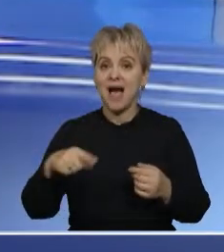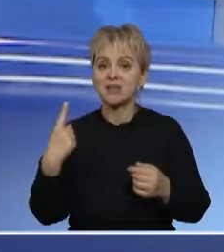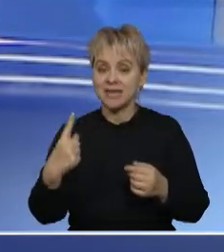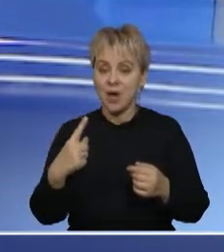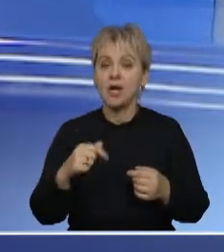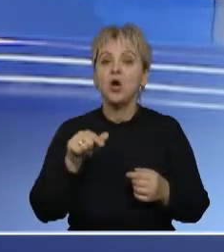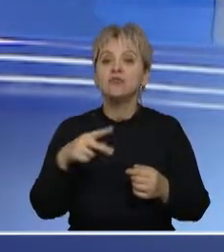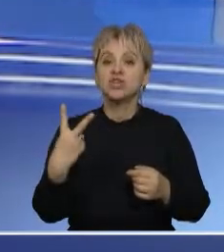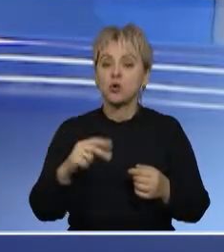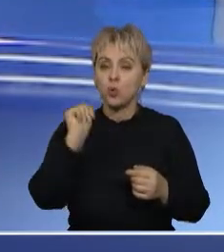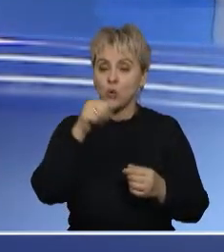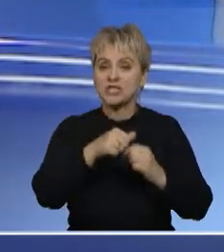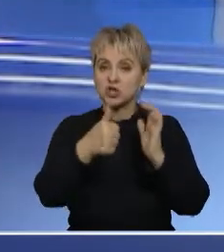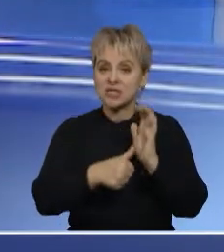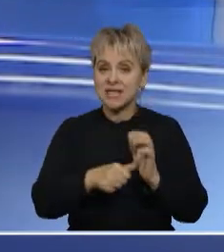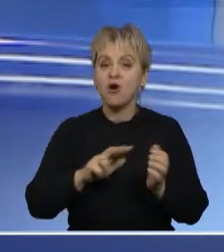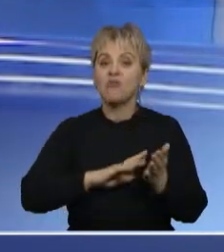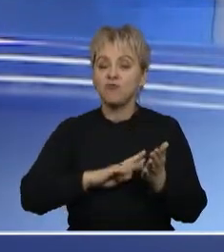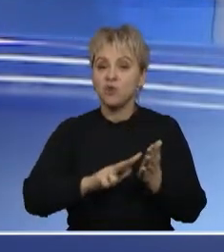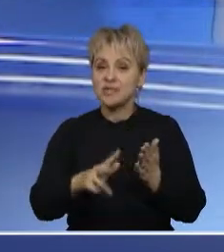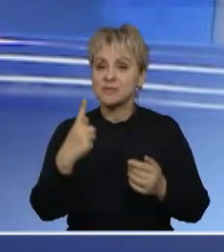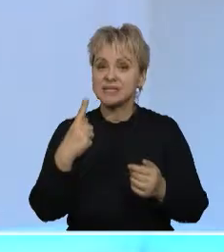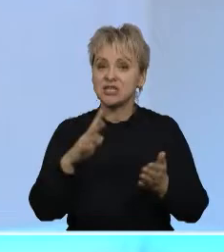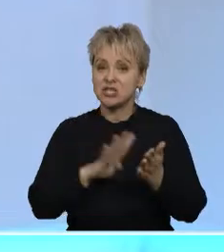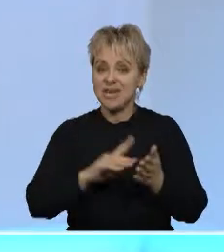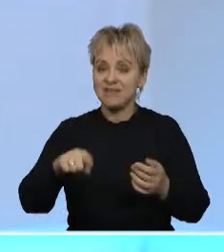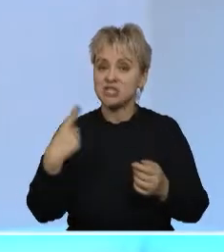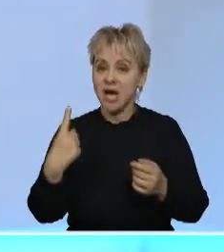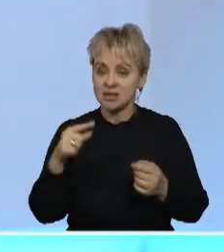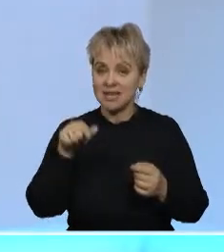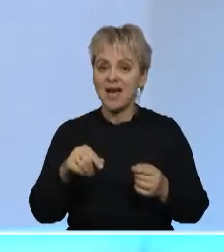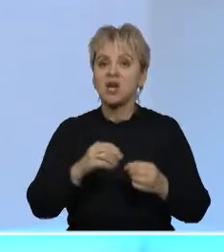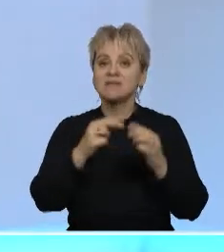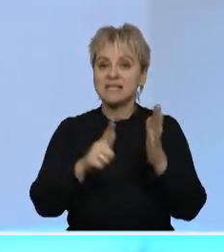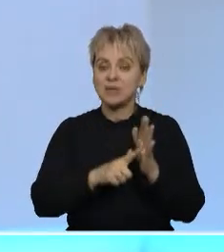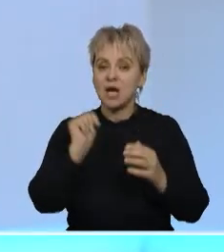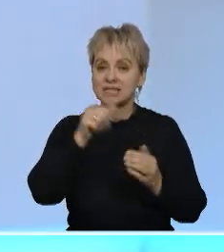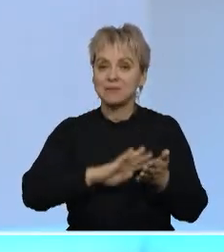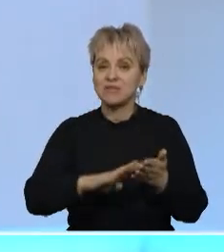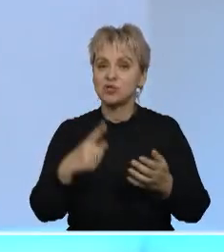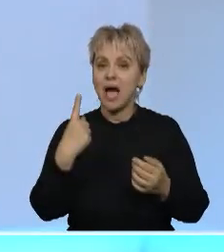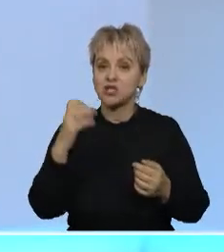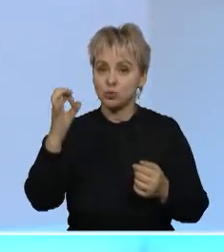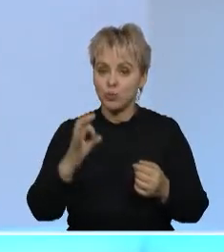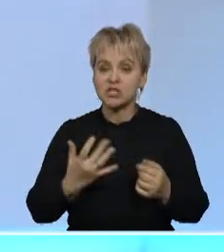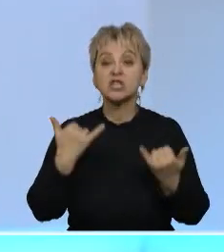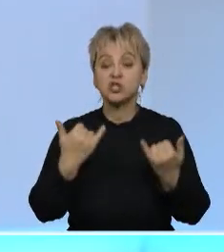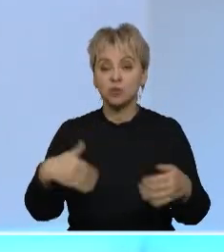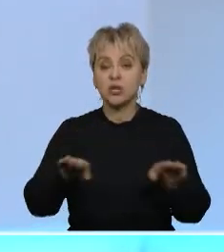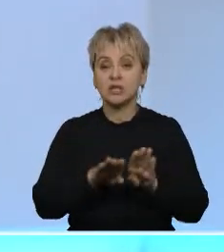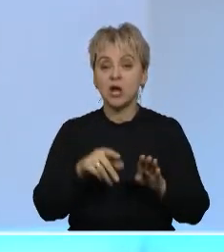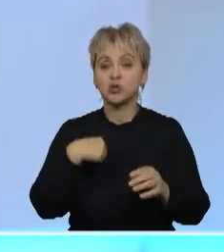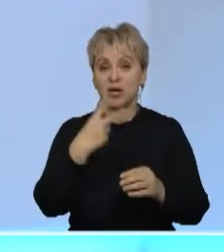85,1. Второй год, 2016, 89,1. В 2017 году уже почти 91%. Сегодня также мы